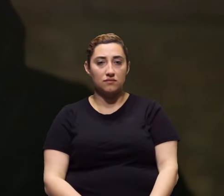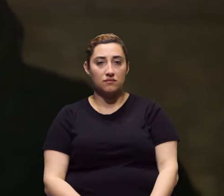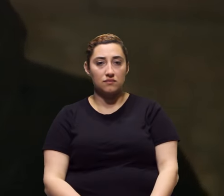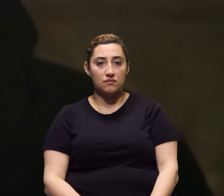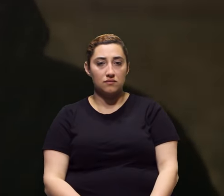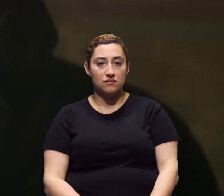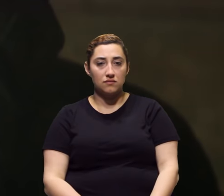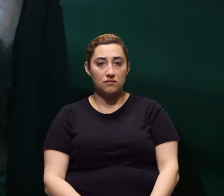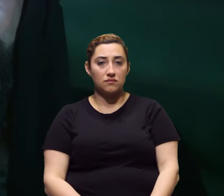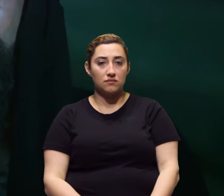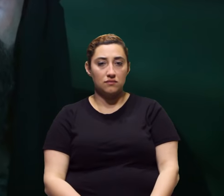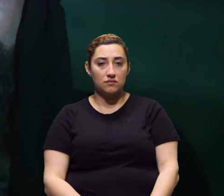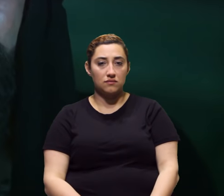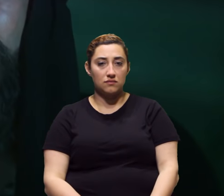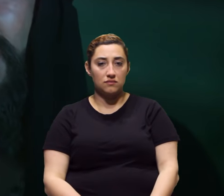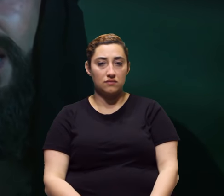çevirdi.